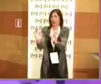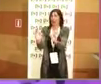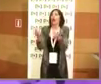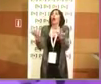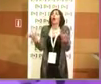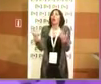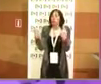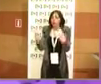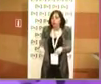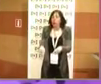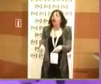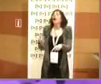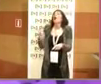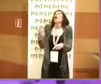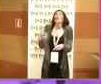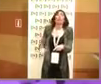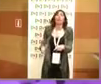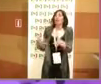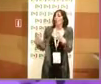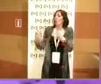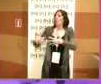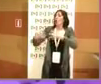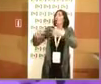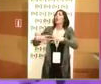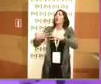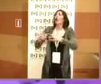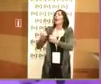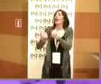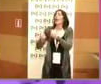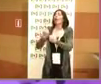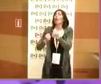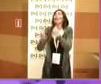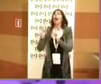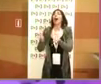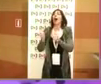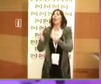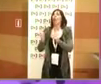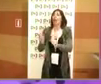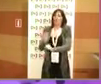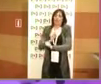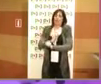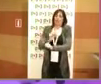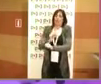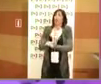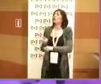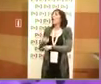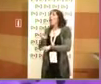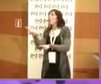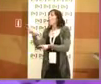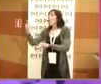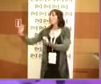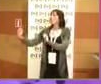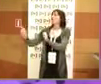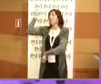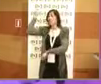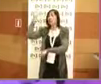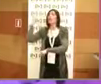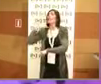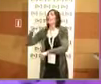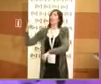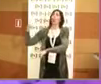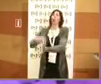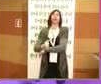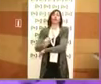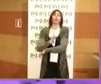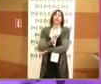perché il motore dell'economia è la fiducia e loro che hanno vinto nel nome della speranza stanno uccidendo la